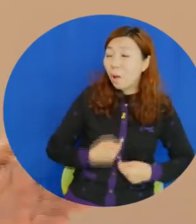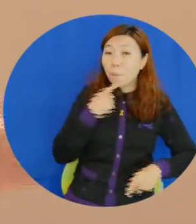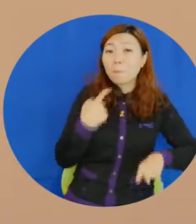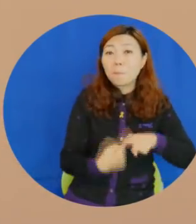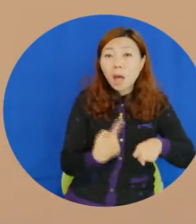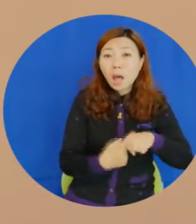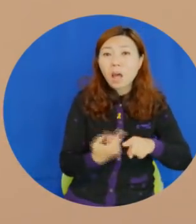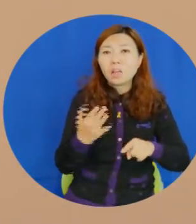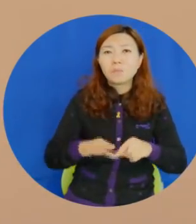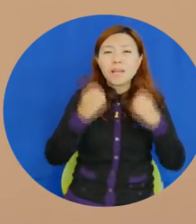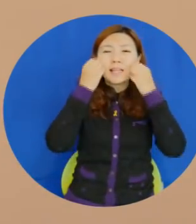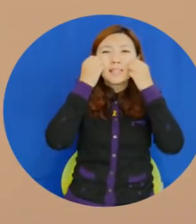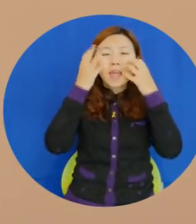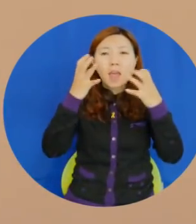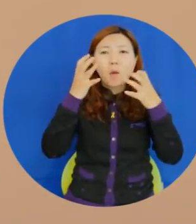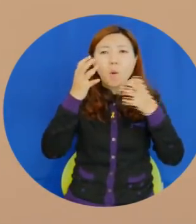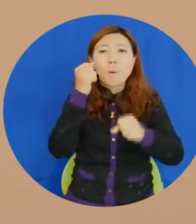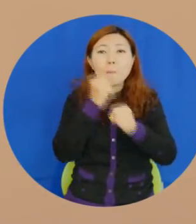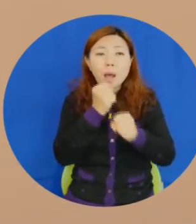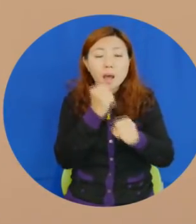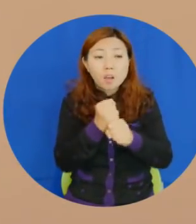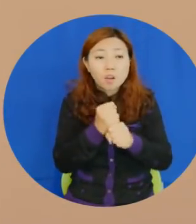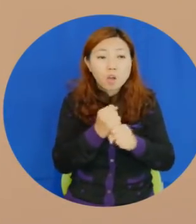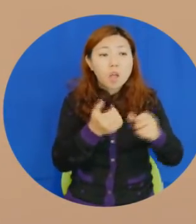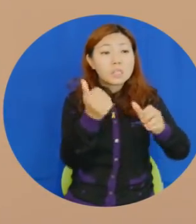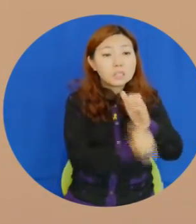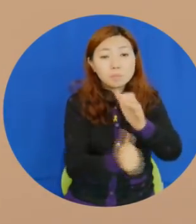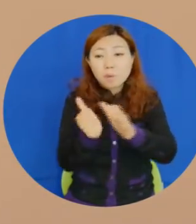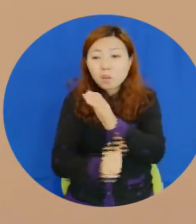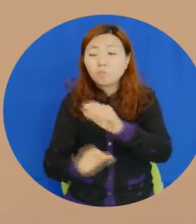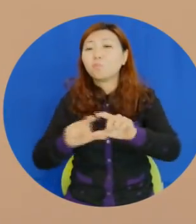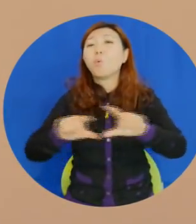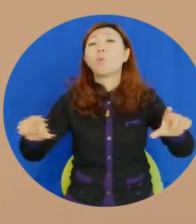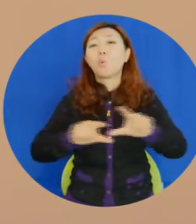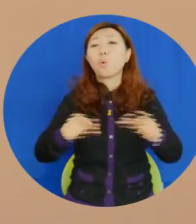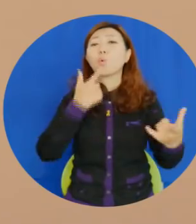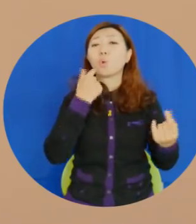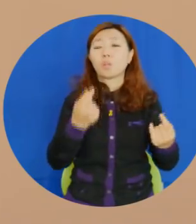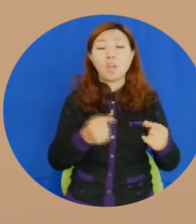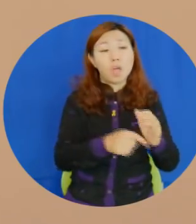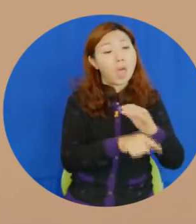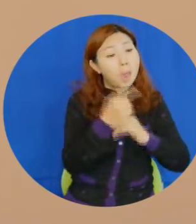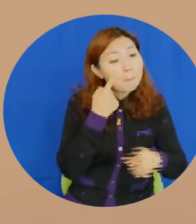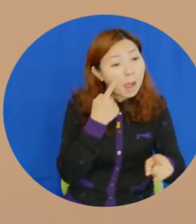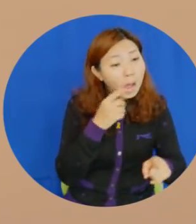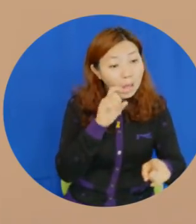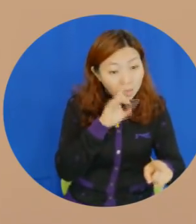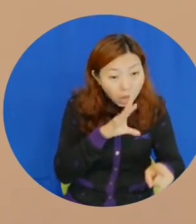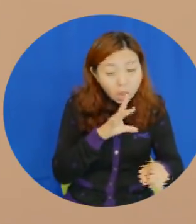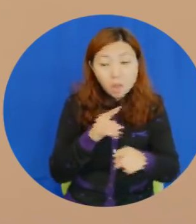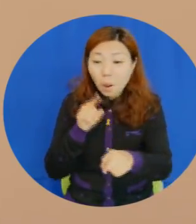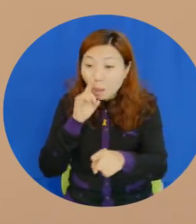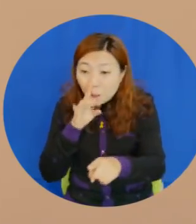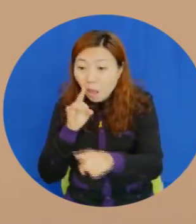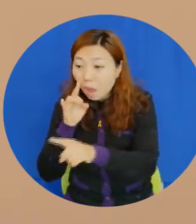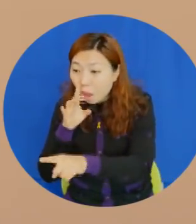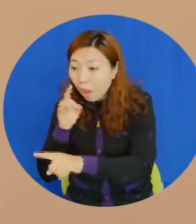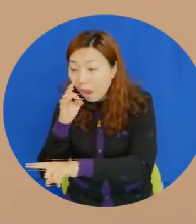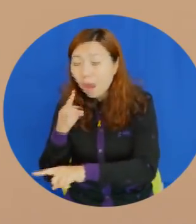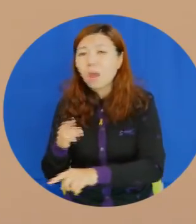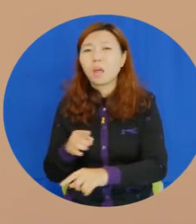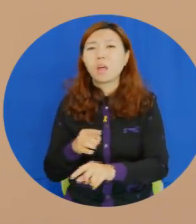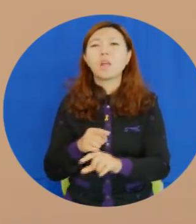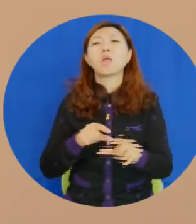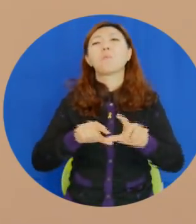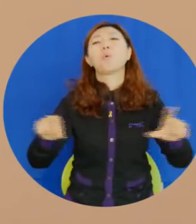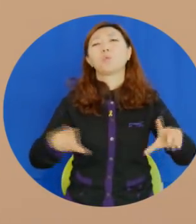실패는 곧 좌절이지만은 이 창조는 실패는 그저 일상이에요, 일상. 이래다가 안 되면 저래 보고 저래다 안 되면 이래 보고